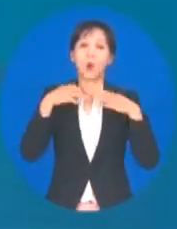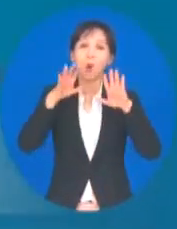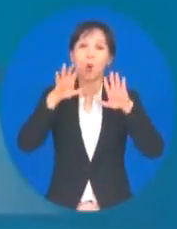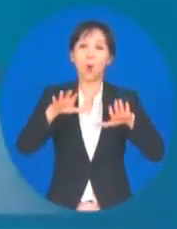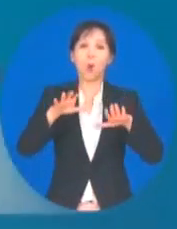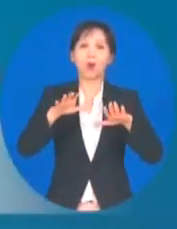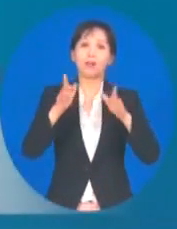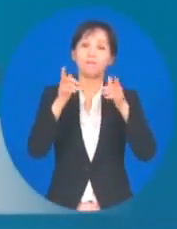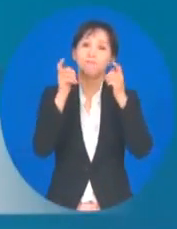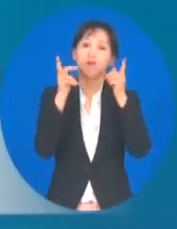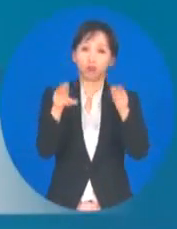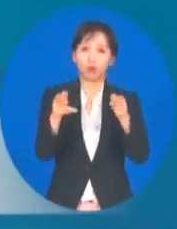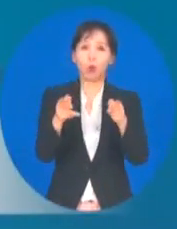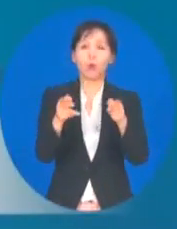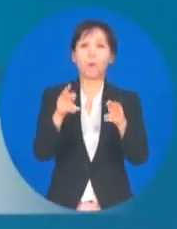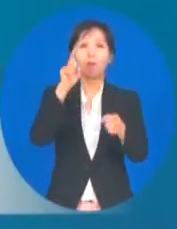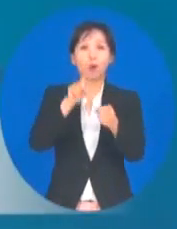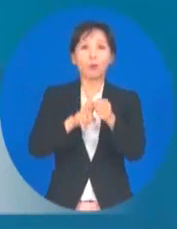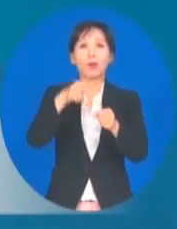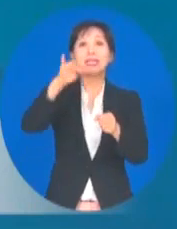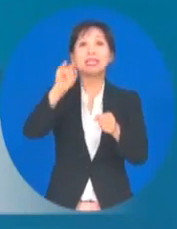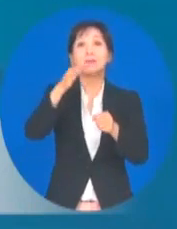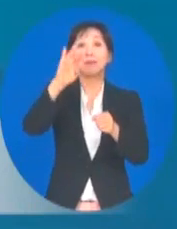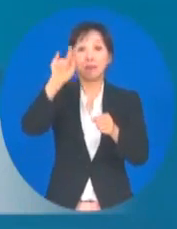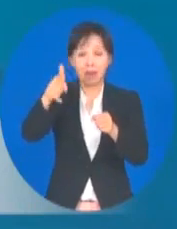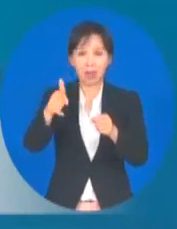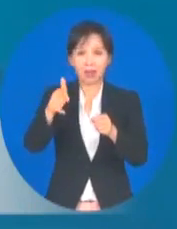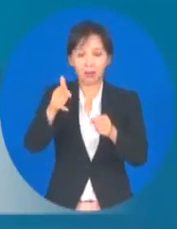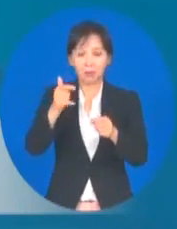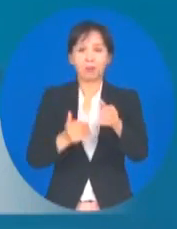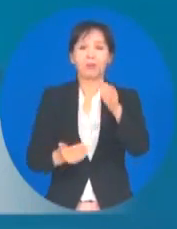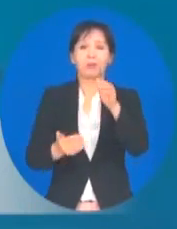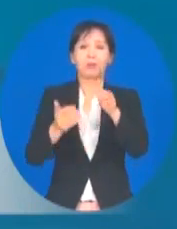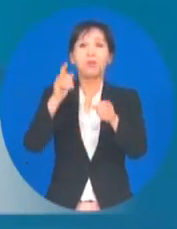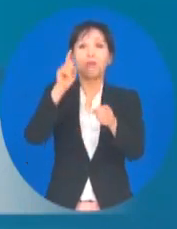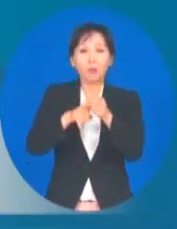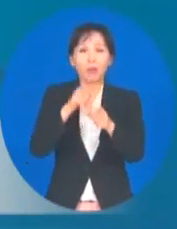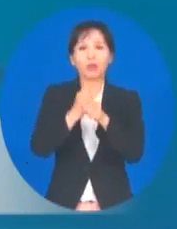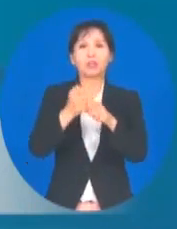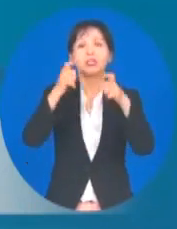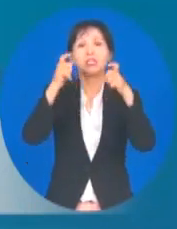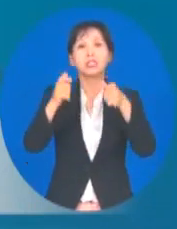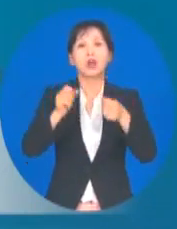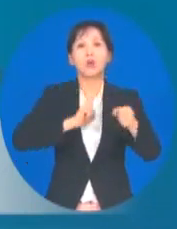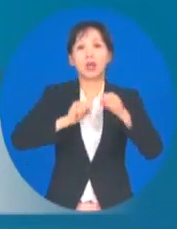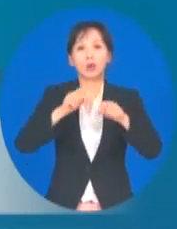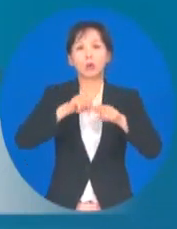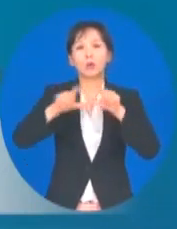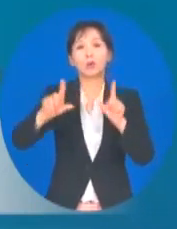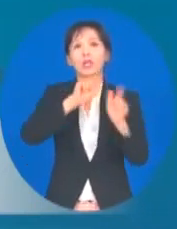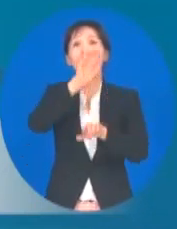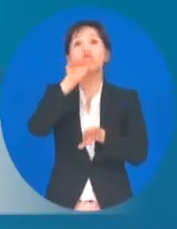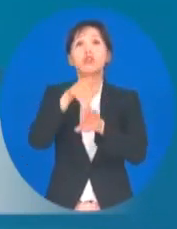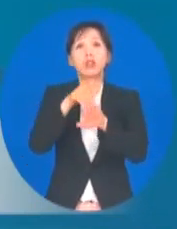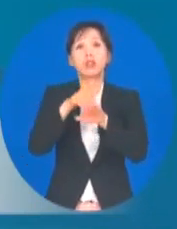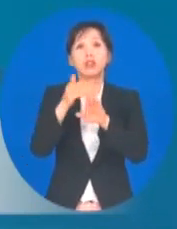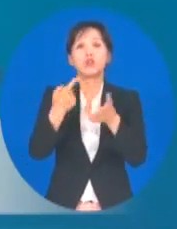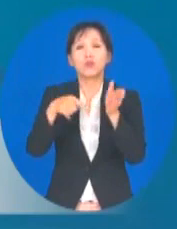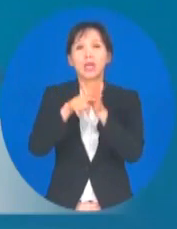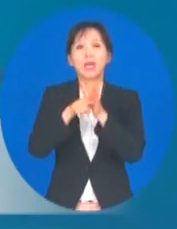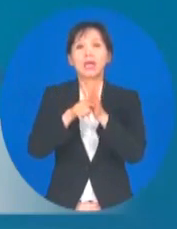제천시가 올해 준공을 목표로 신백동 일원에 지역장애 청소년들의 직업활동 교육 및 일상생활 훈련을